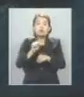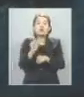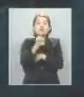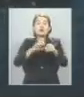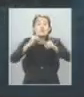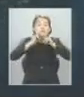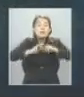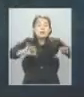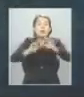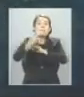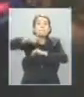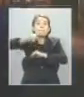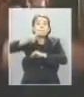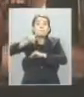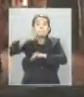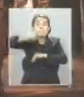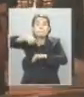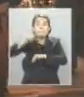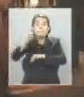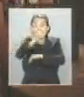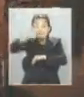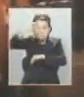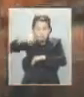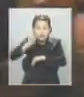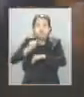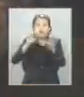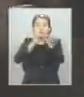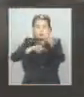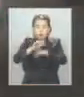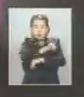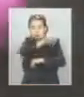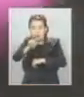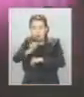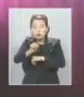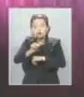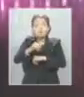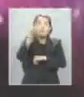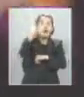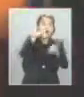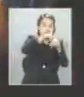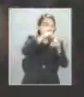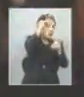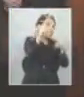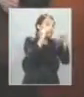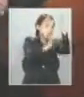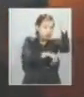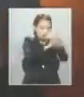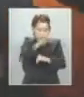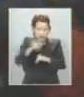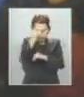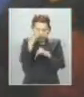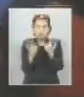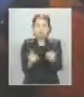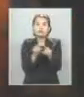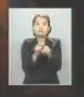ยนเส้นทางจากเกาหลีใต้เดินทางมาที่ญี่ปุ่นแทนขณะที่หน่วยกู้ภัยของญี่ปุ่นซึ่งไปทำงานช่วยเหลือผู้ประสบภัยที่เมือง